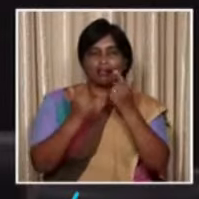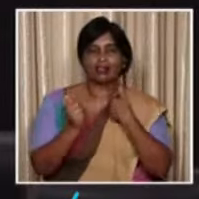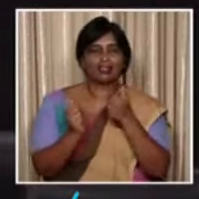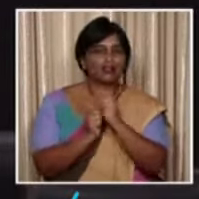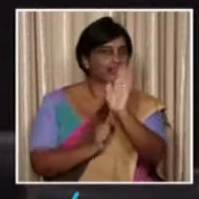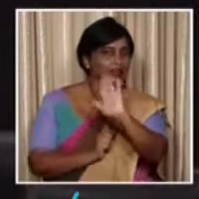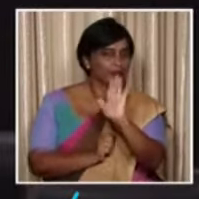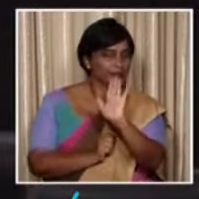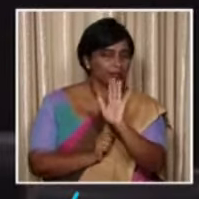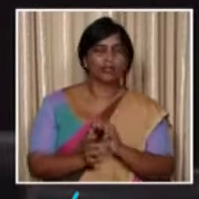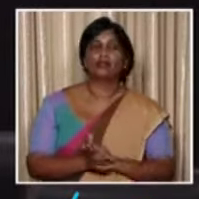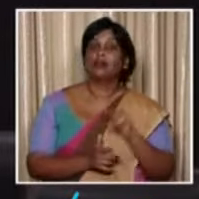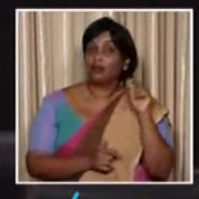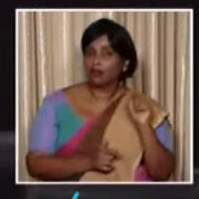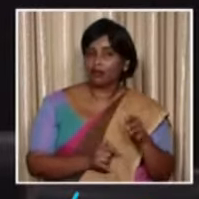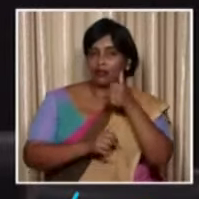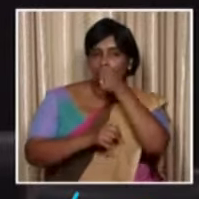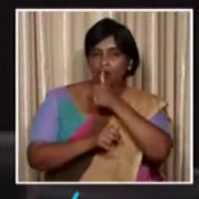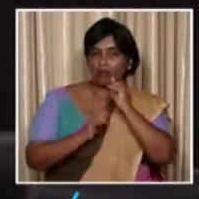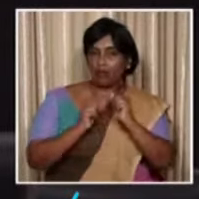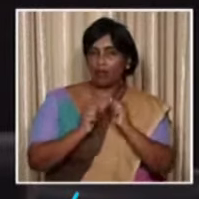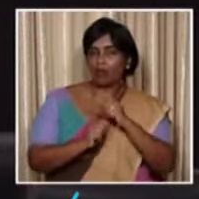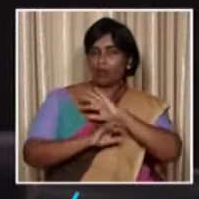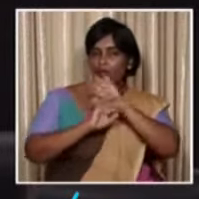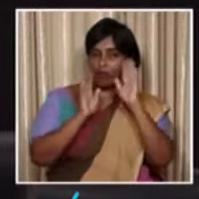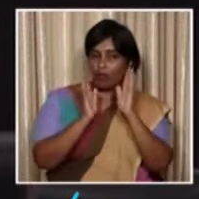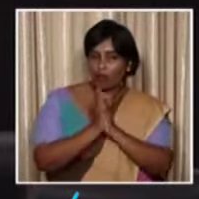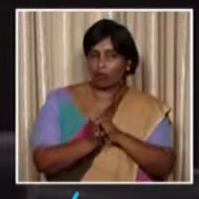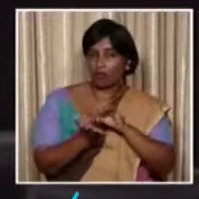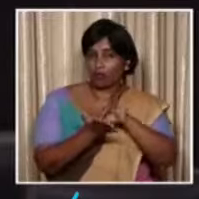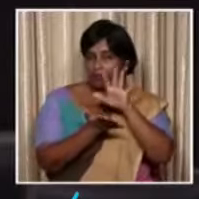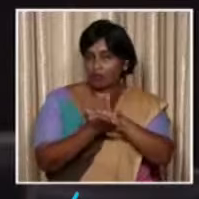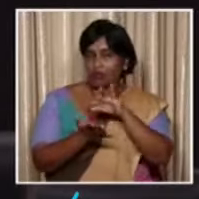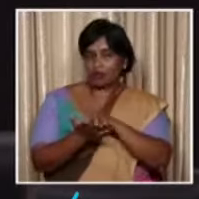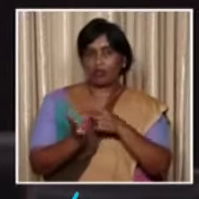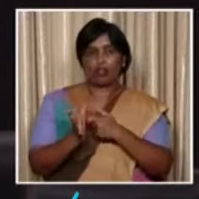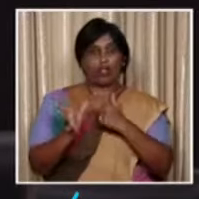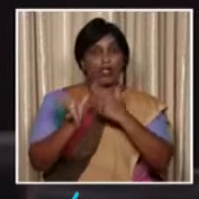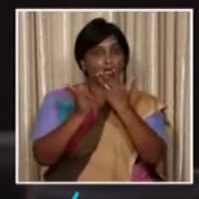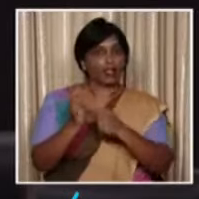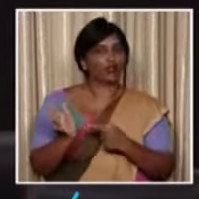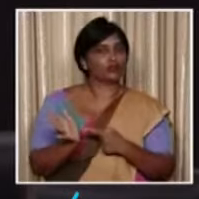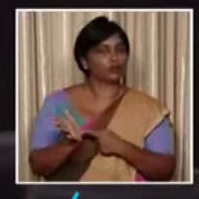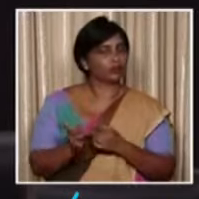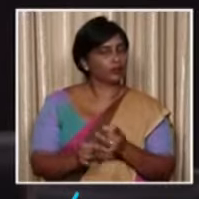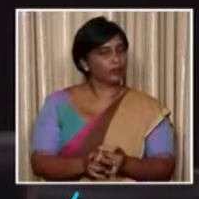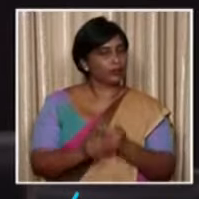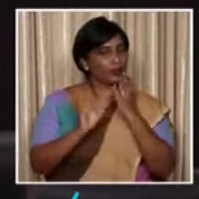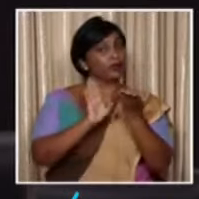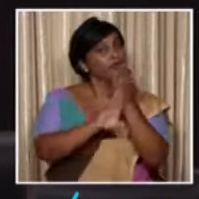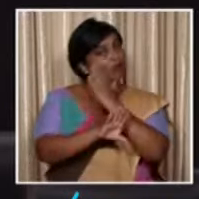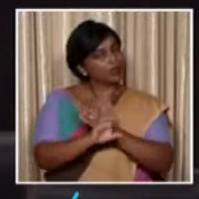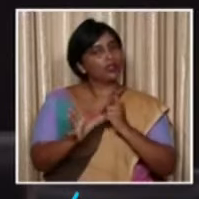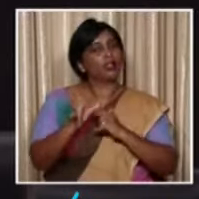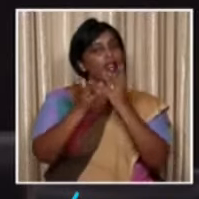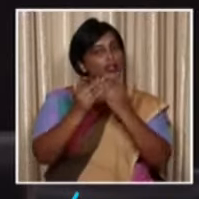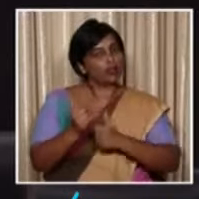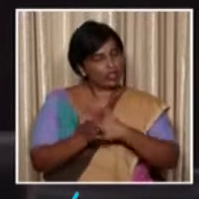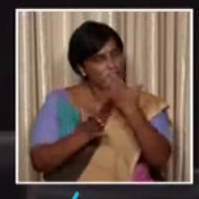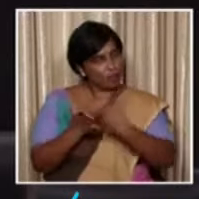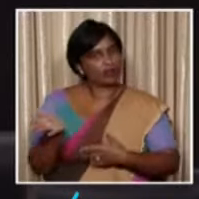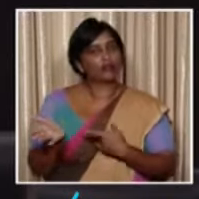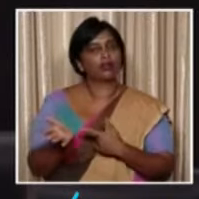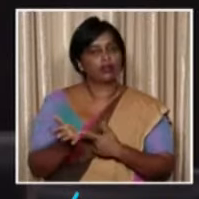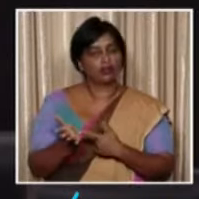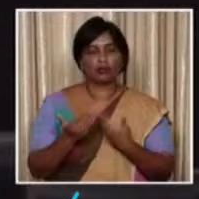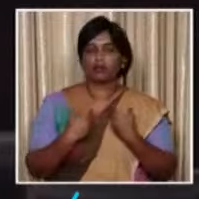නෙමෙයි මේකේ දූෂණ වක්‍රමිකතා ඔක්කොම ටික තහවුරු වෙලා තියෙනවා මේ විගණන වාර්තාවට අනුව ඊට කලින් විගණන වාර්තාවක් තියෙනවා ඉතින්